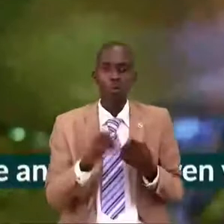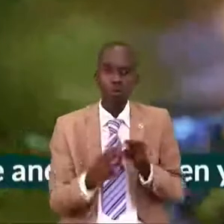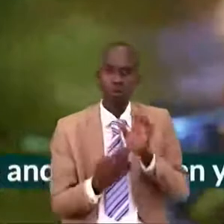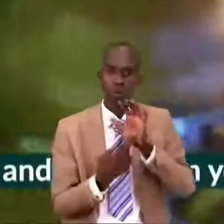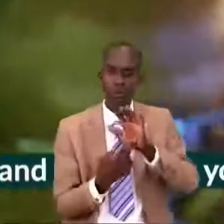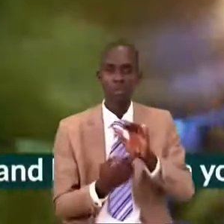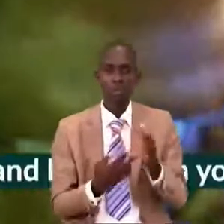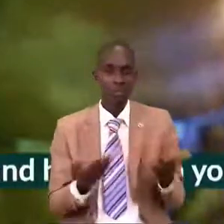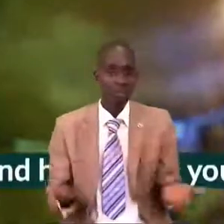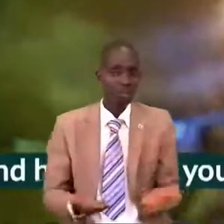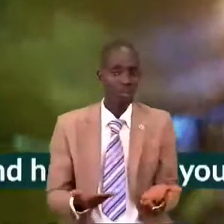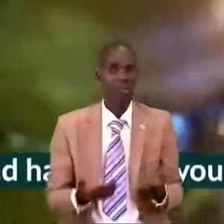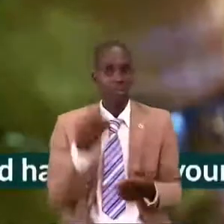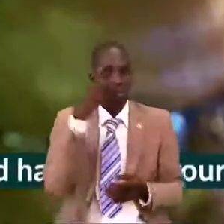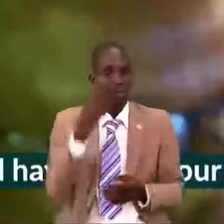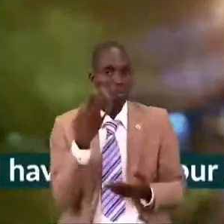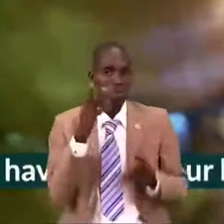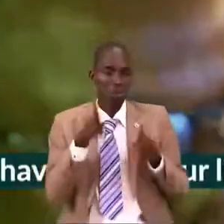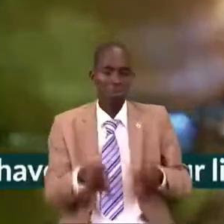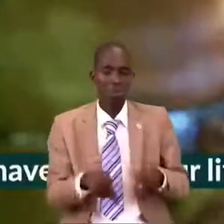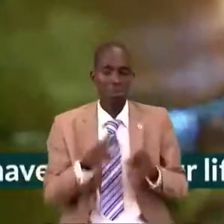C'est ton tour ce soir.